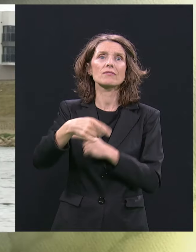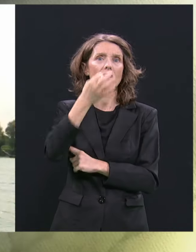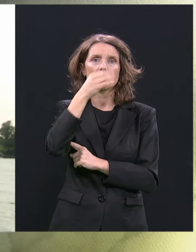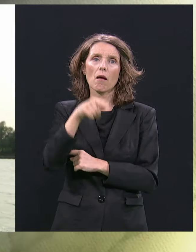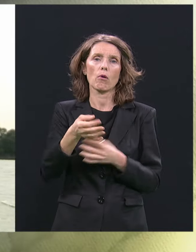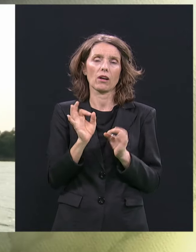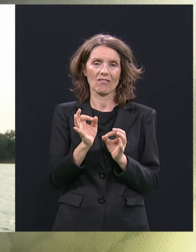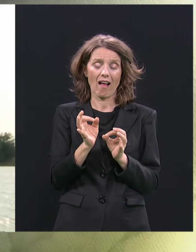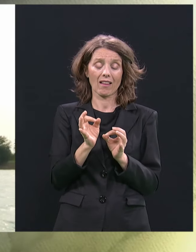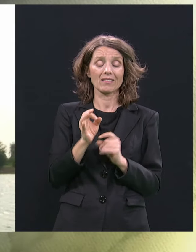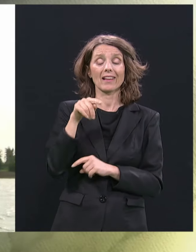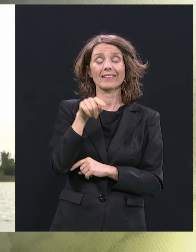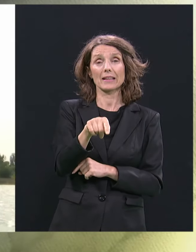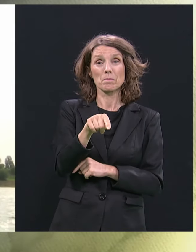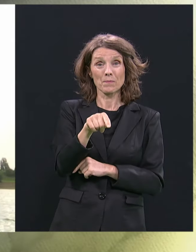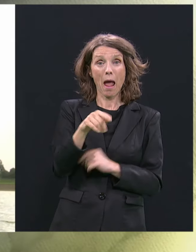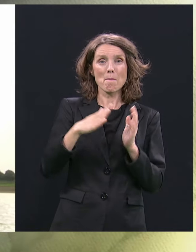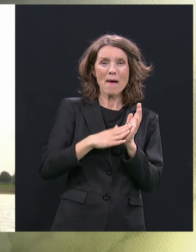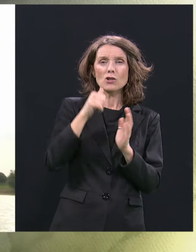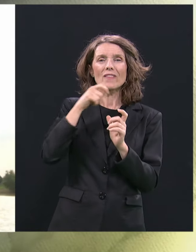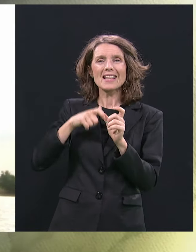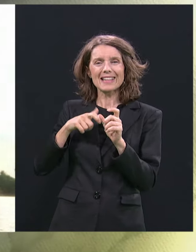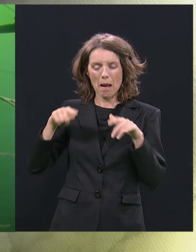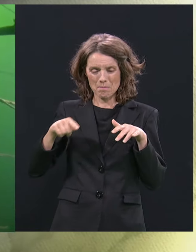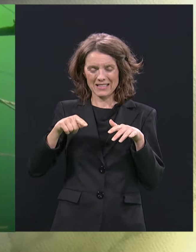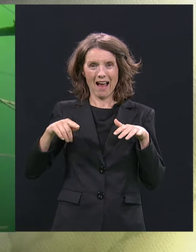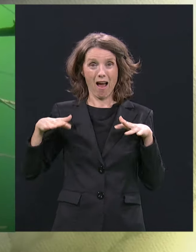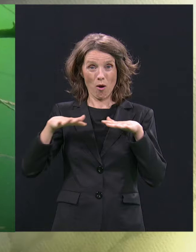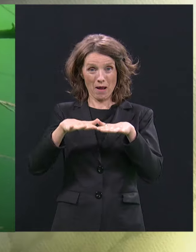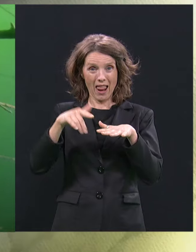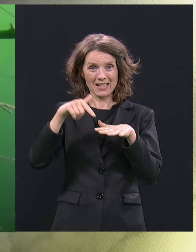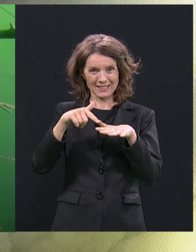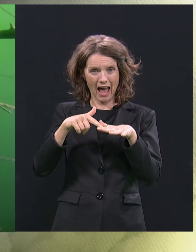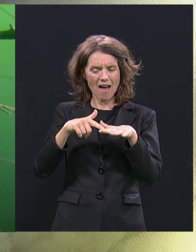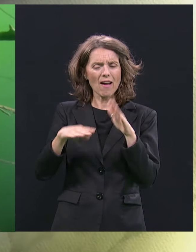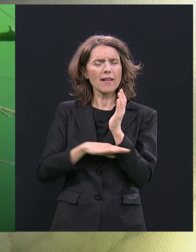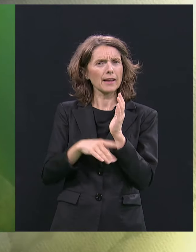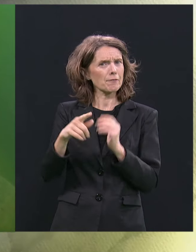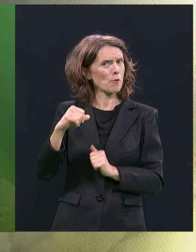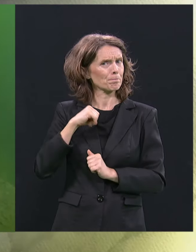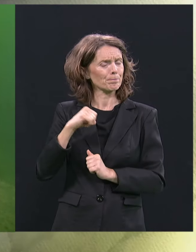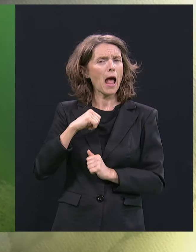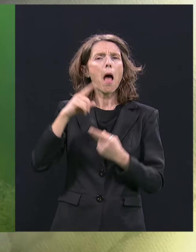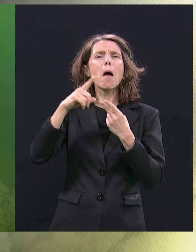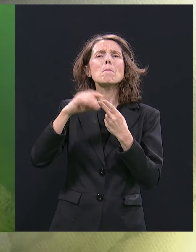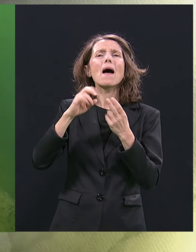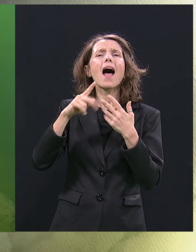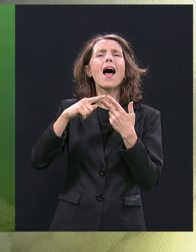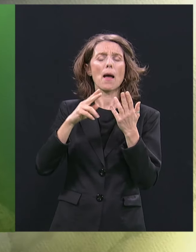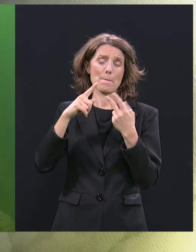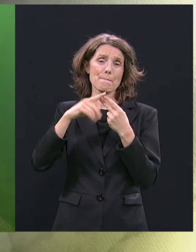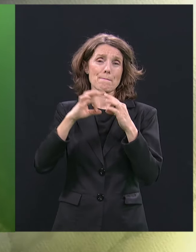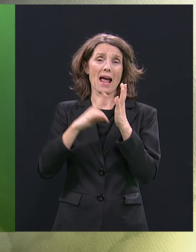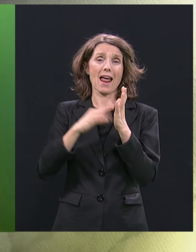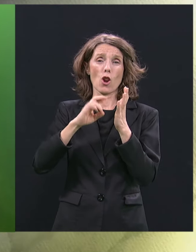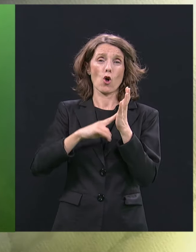na Mačvanskoj i Sremskoj obali Save ima posebnu dimenziju. Iako je Panonska nizija oduvek bila prepoznatljiva po gustim